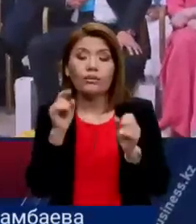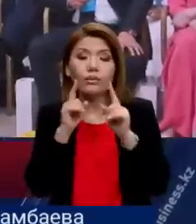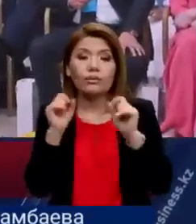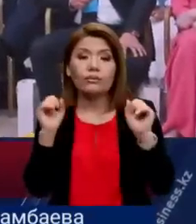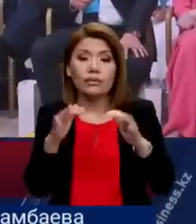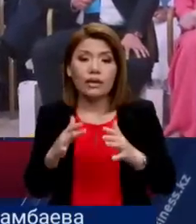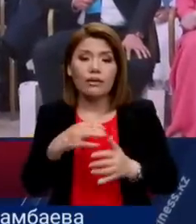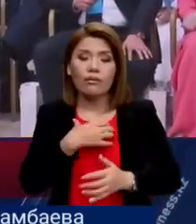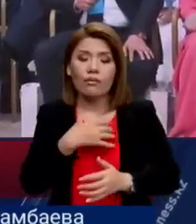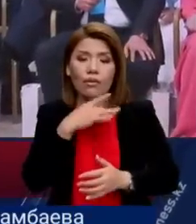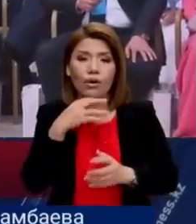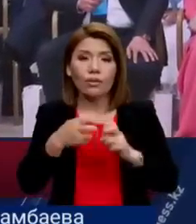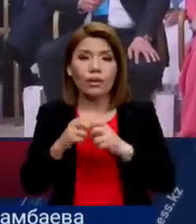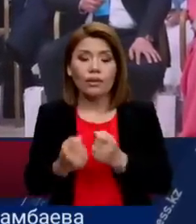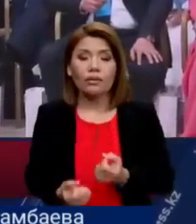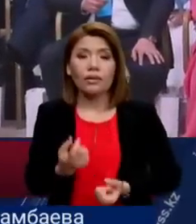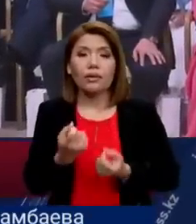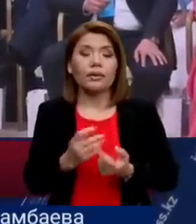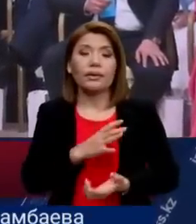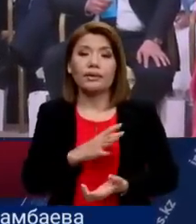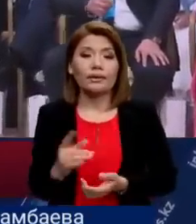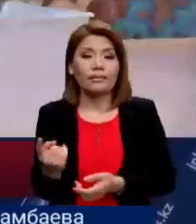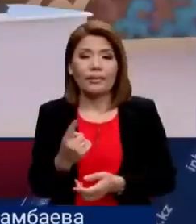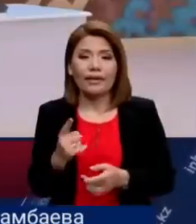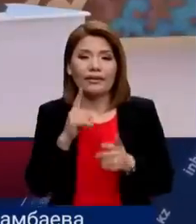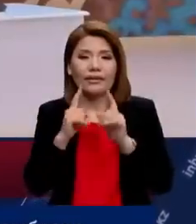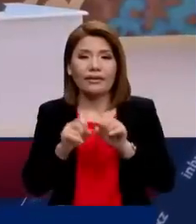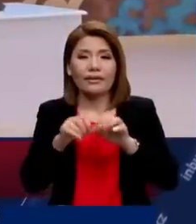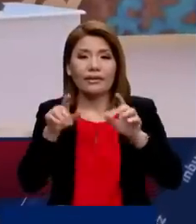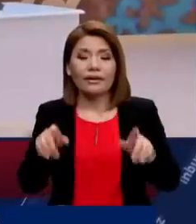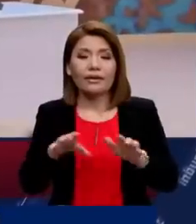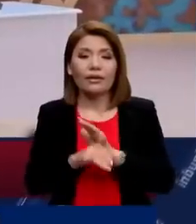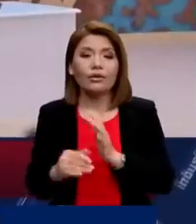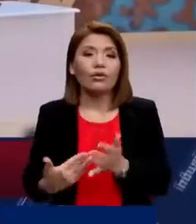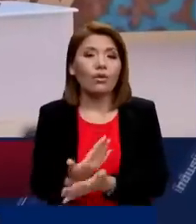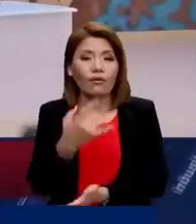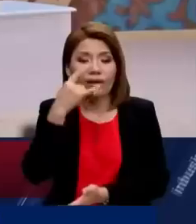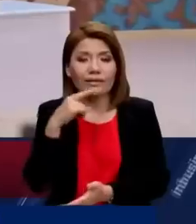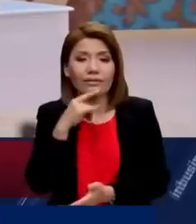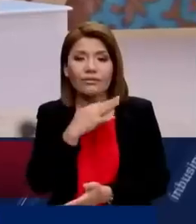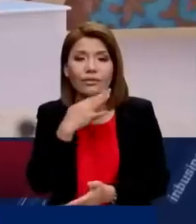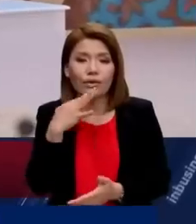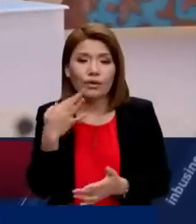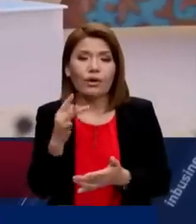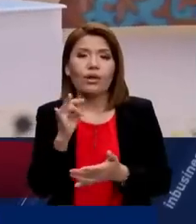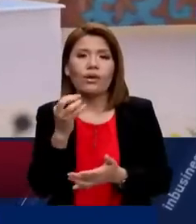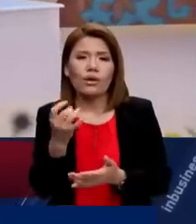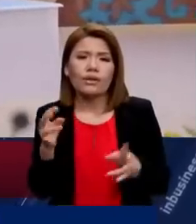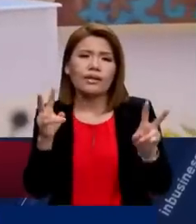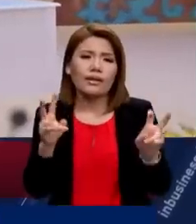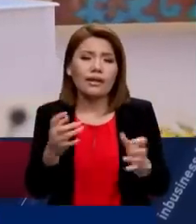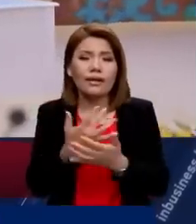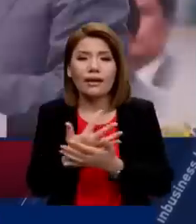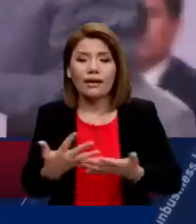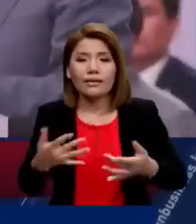маңызды мәселелері көп көтерілу қоймады. Алғашқы отырыс болғасын ба, жаңа Қазақстан туралы жалынды сөздер мен лозунгтар